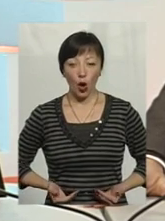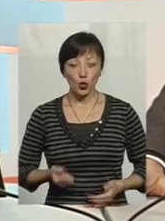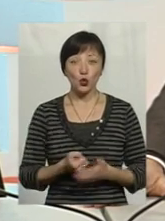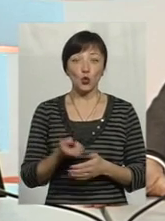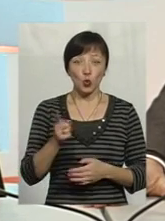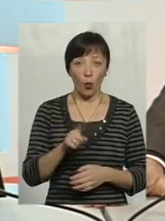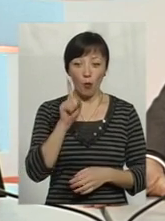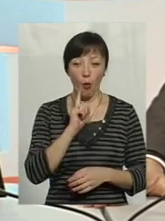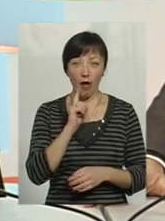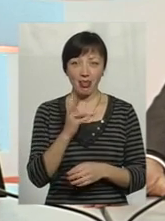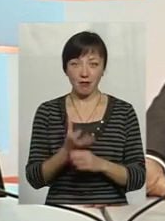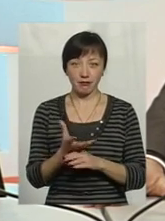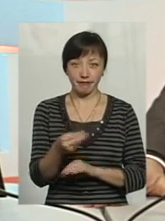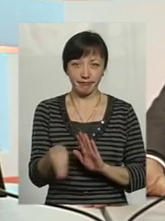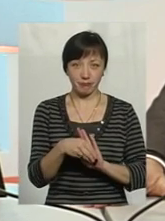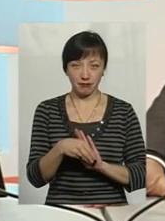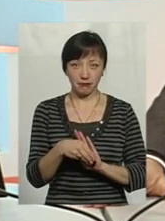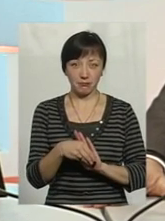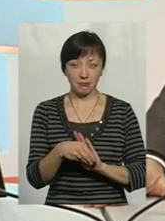того, поки не буде хабарно